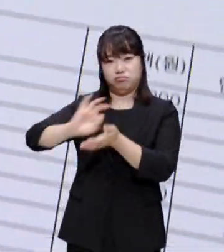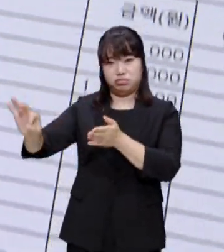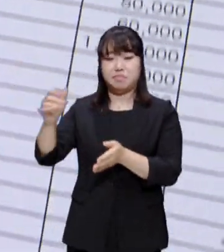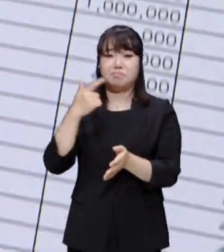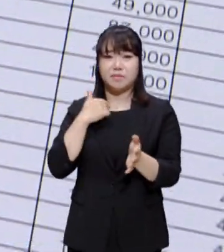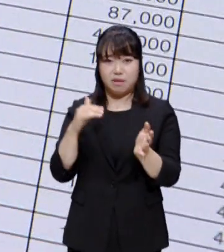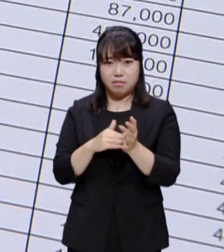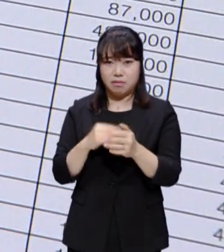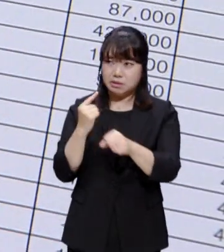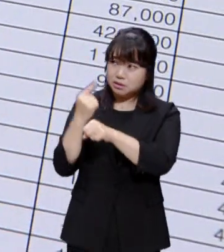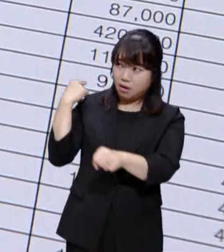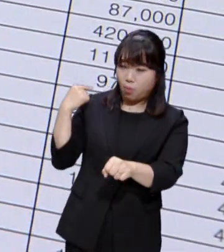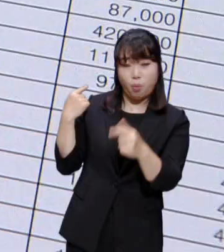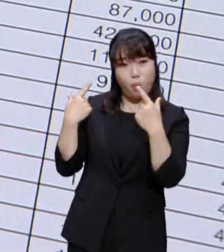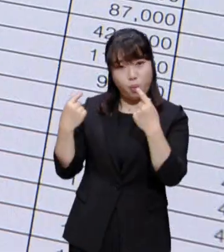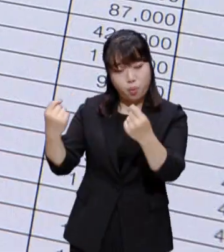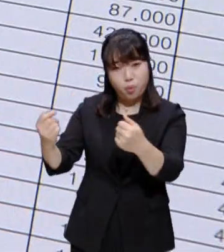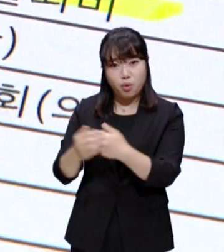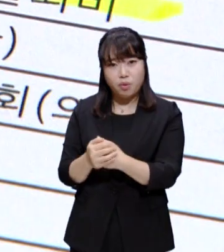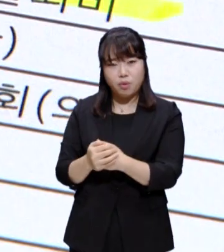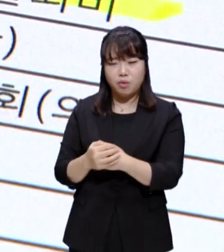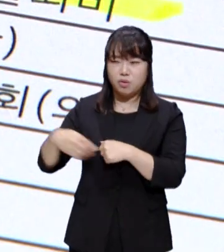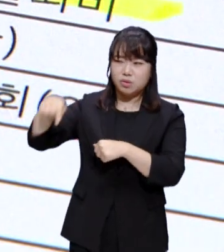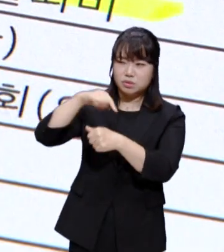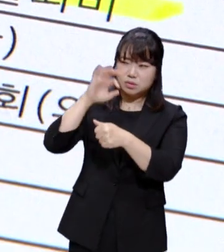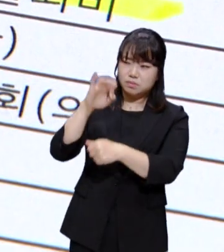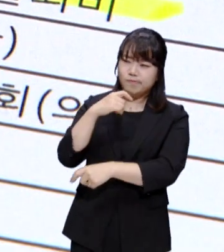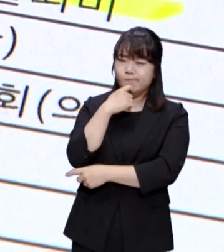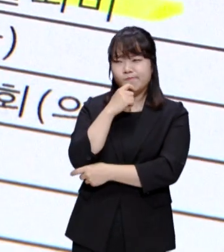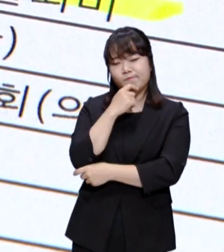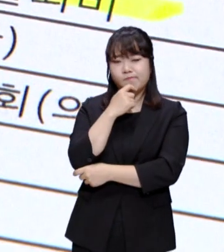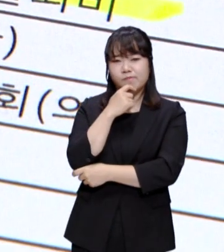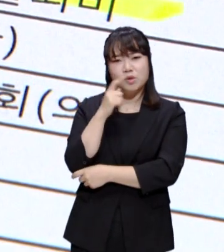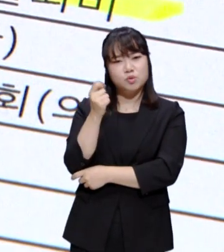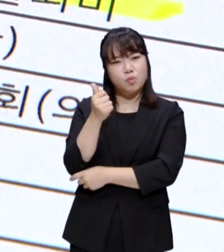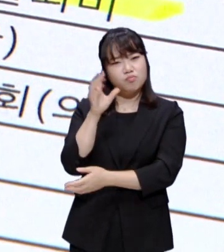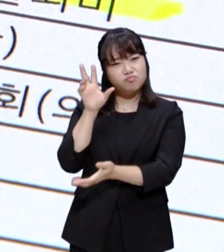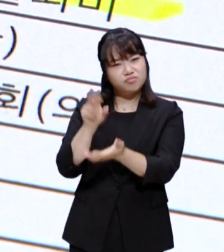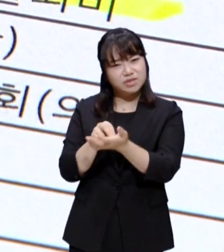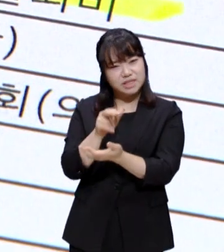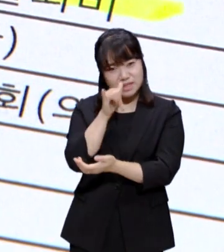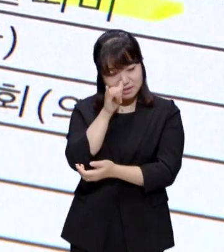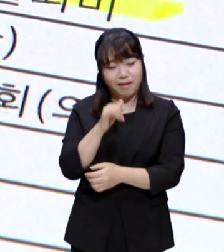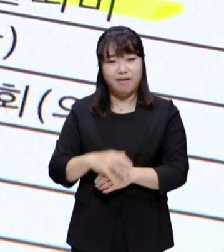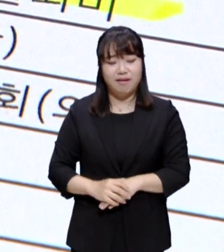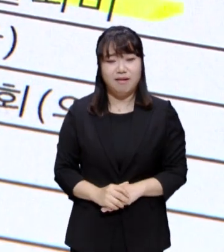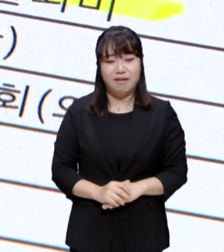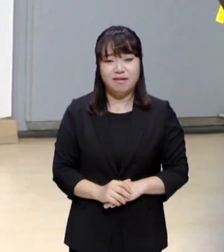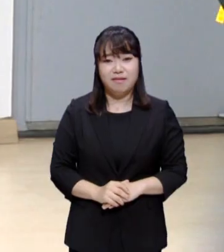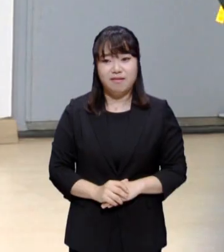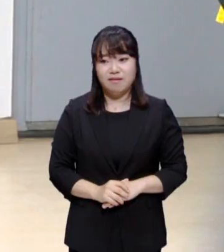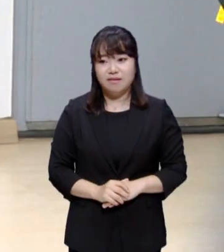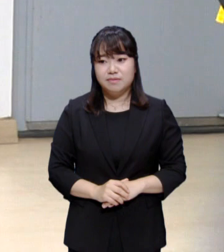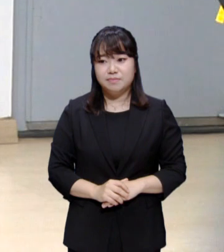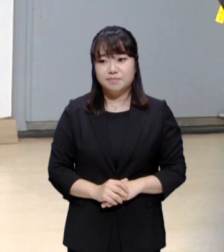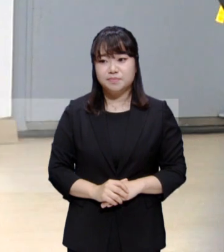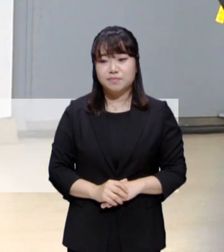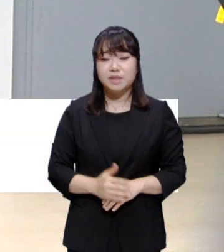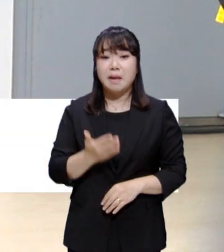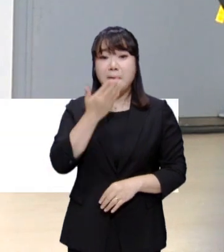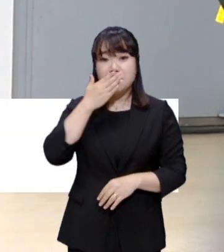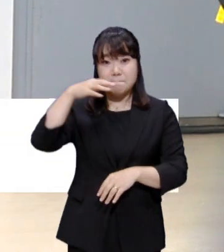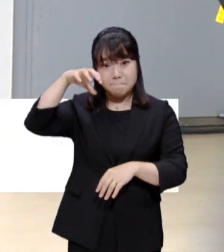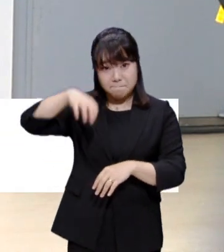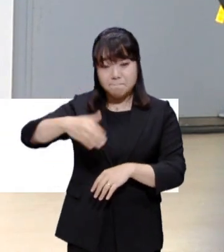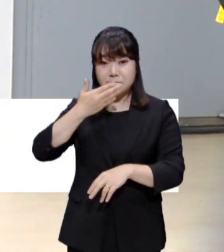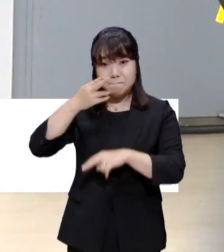마찬가지입니다. 법적으로 사용 가능한 범위지만 논란이 될 수 있다는 지적이 나옵니다. 특정한 식당에